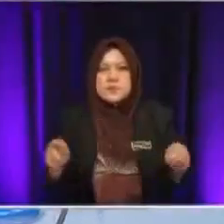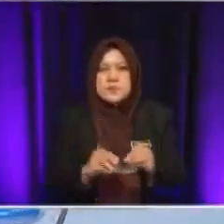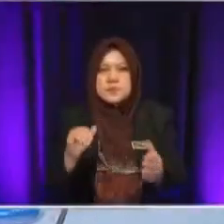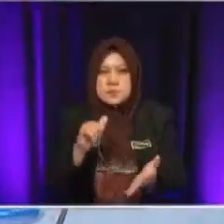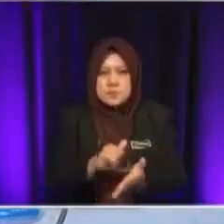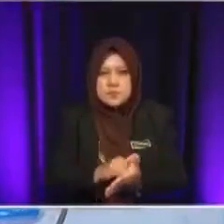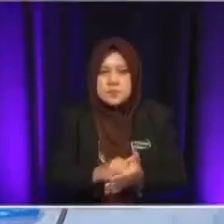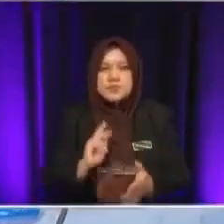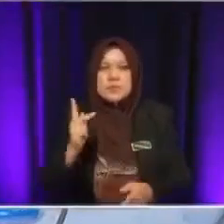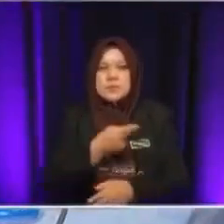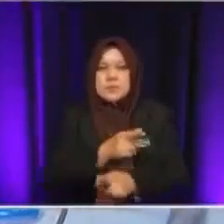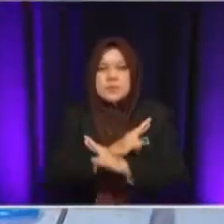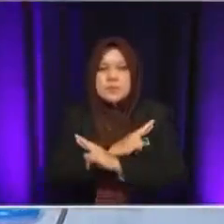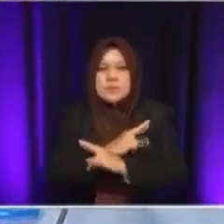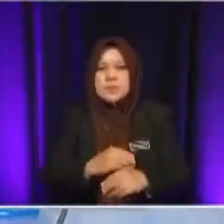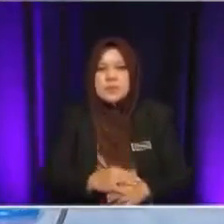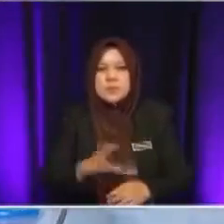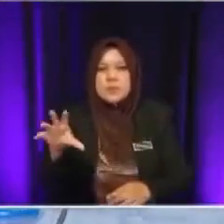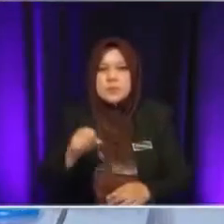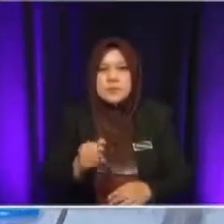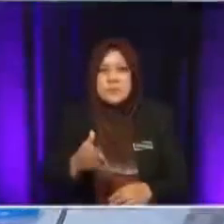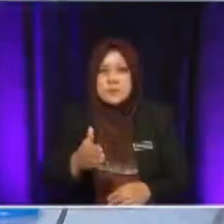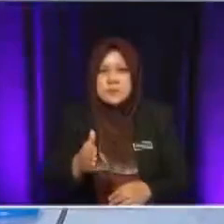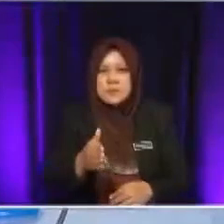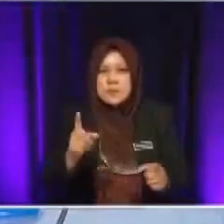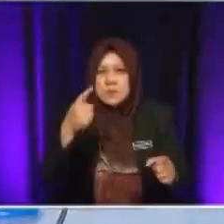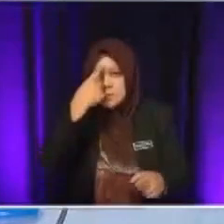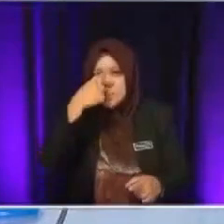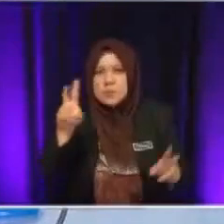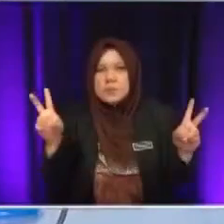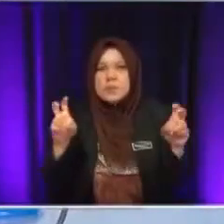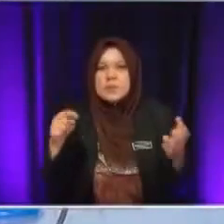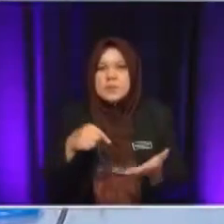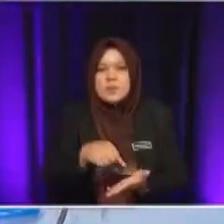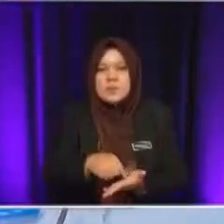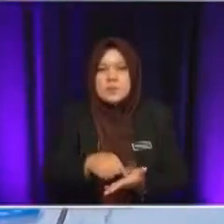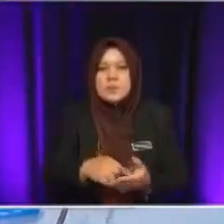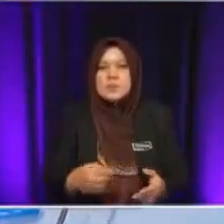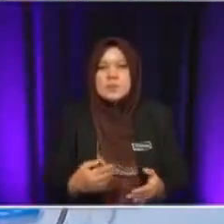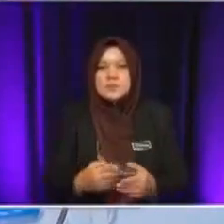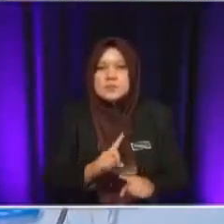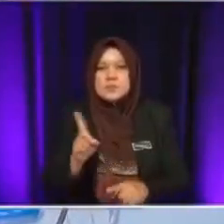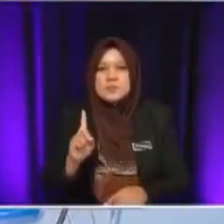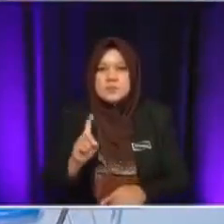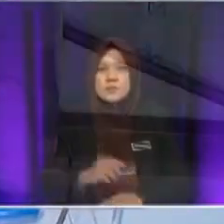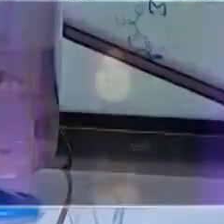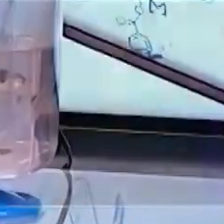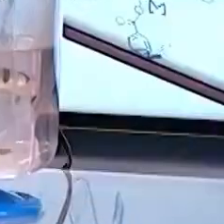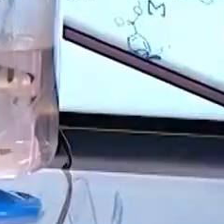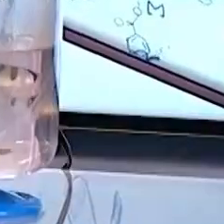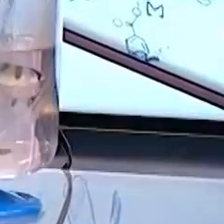berehat seketika cikgu. Saya nak tangkap ikan sekejap. Untuk kita punya tajuk ni, kita akan kembali semula selepas ini. Jangan ke mana-mana.